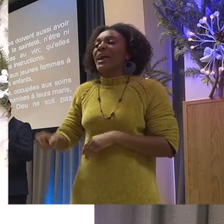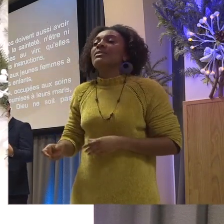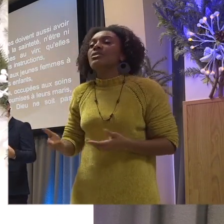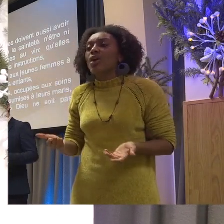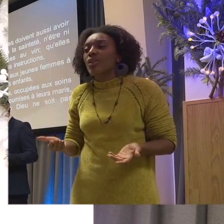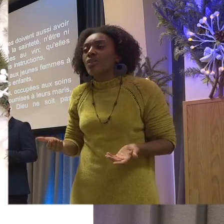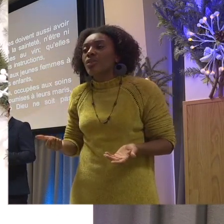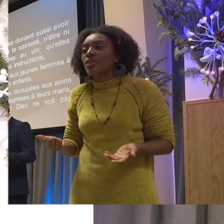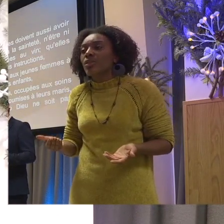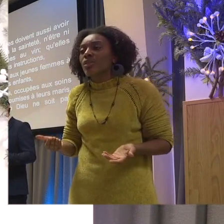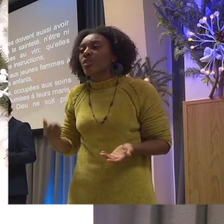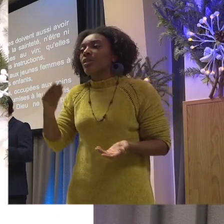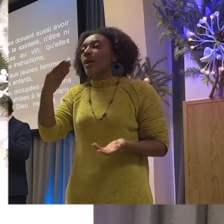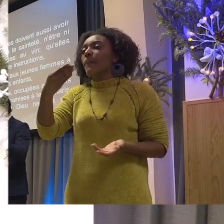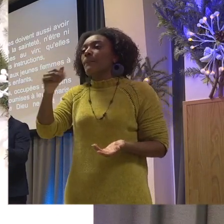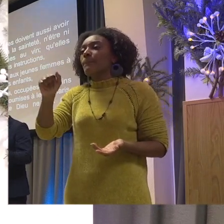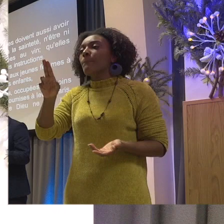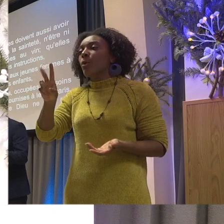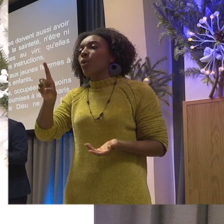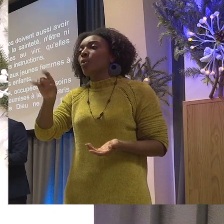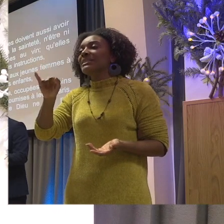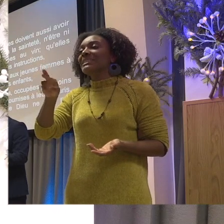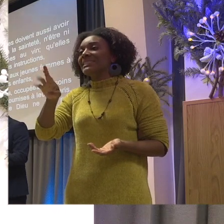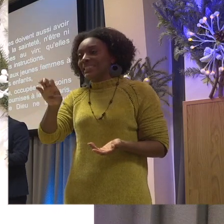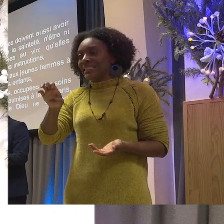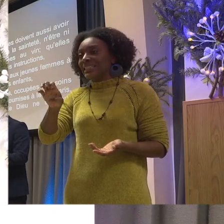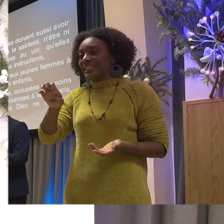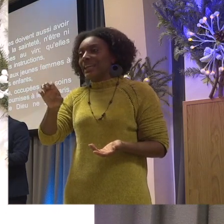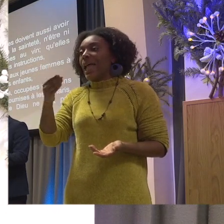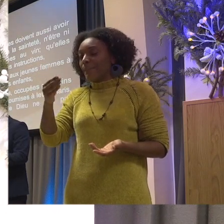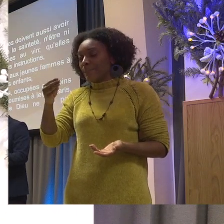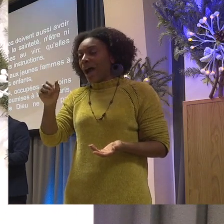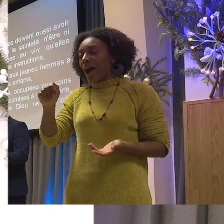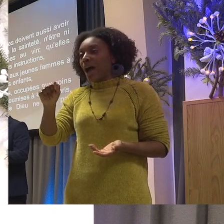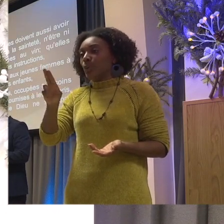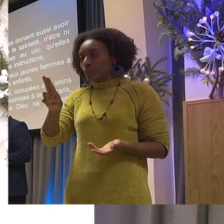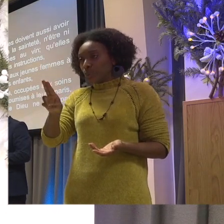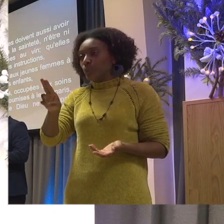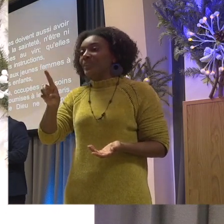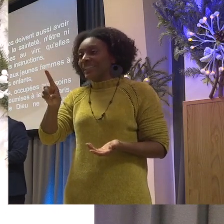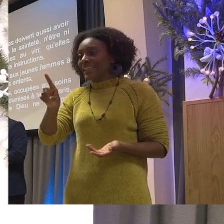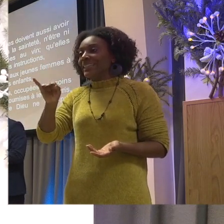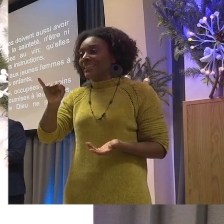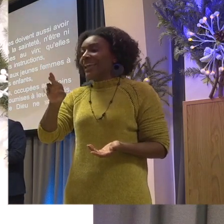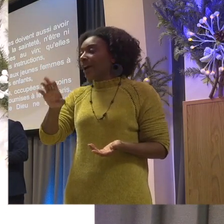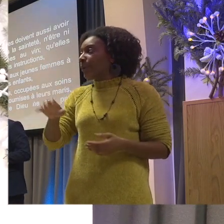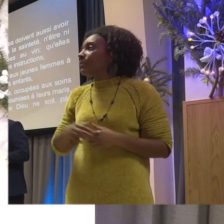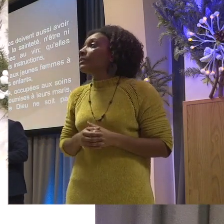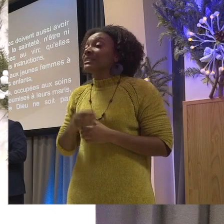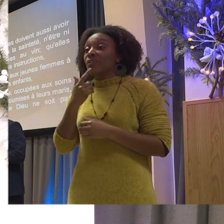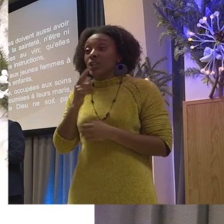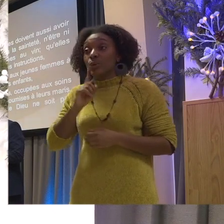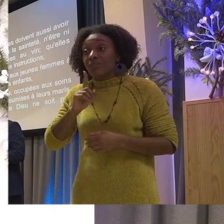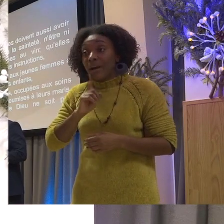on dit du bien de telle personne, on le bénit. Alléluia. Une femme selon le cœur de Dieu ne doit donc pas murmurer, ni